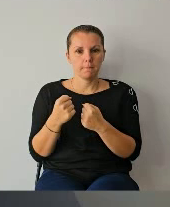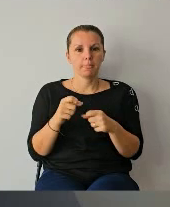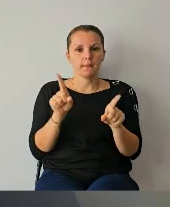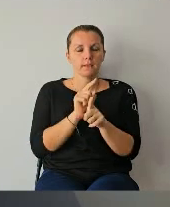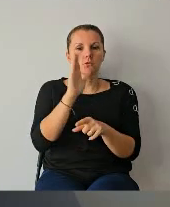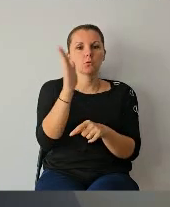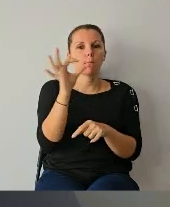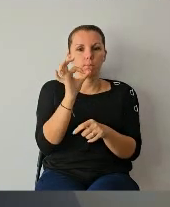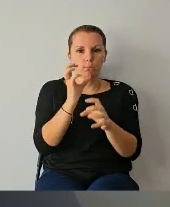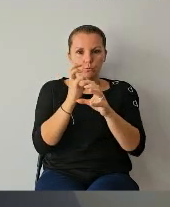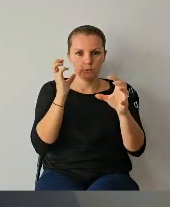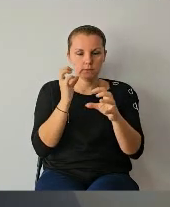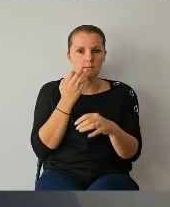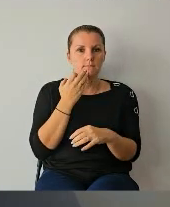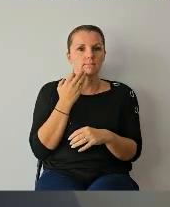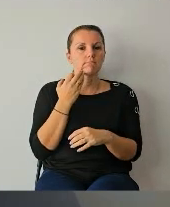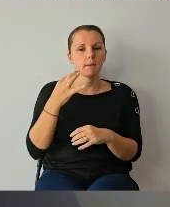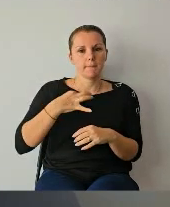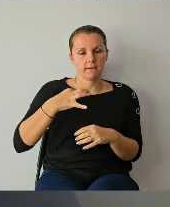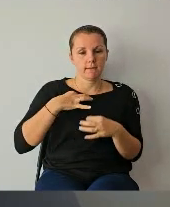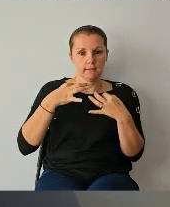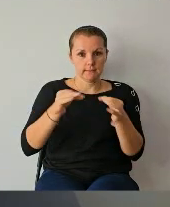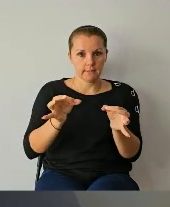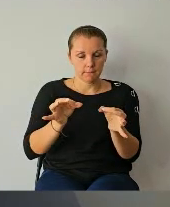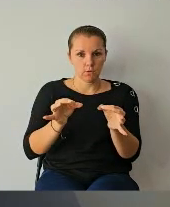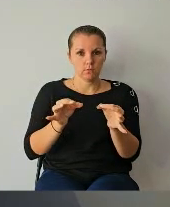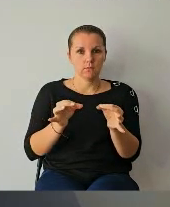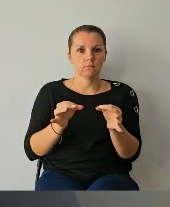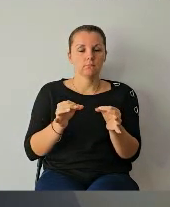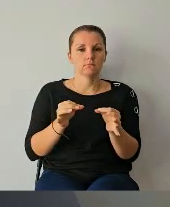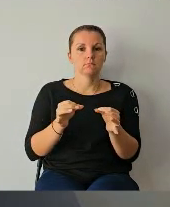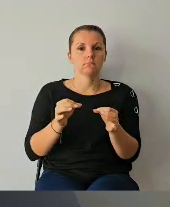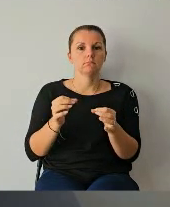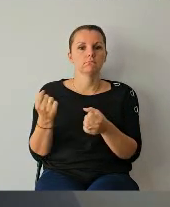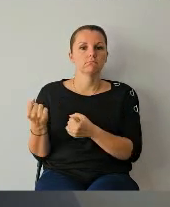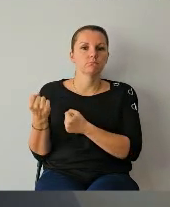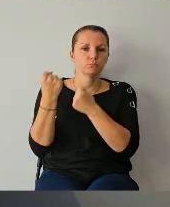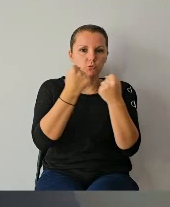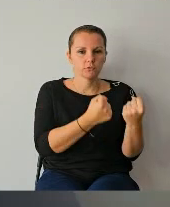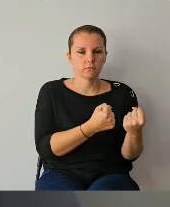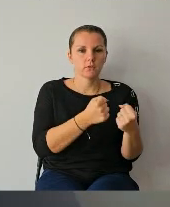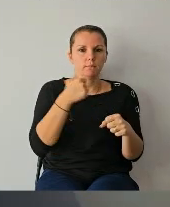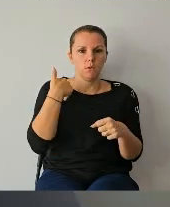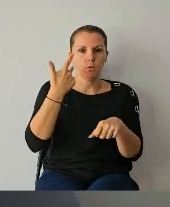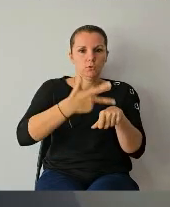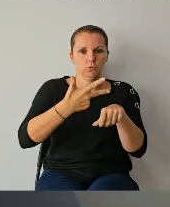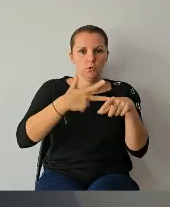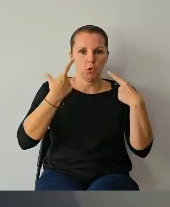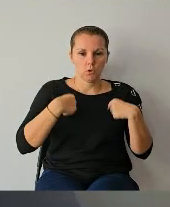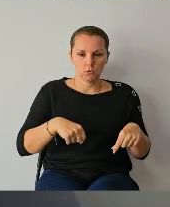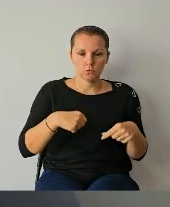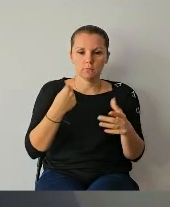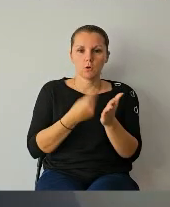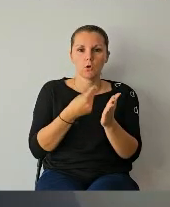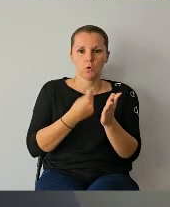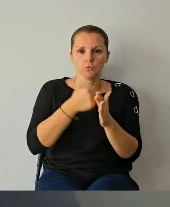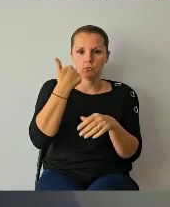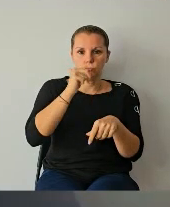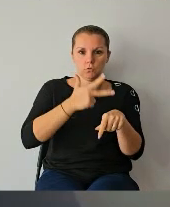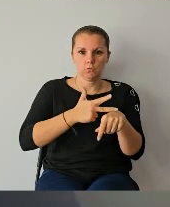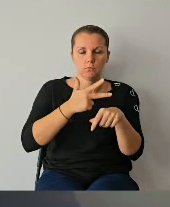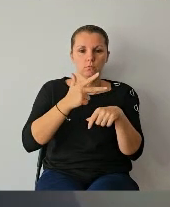busem. Jeśli chodzi o dowóz prywatnym samochodem, dowożonych było 30 uczniów na koszt